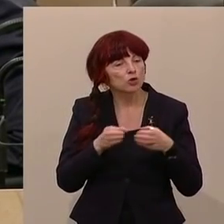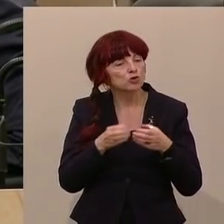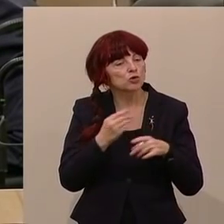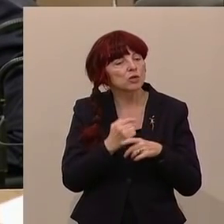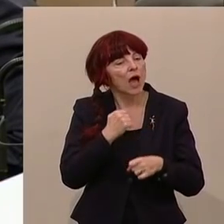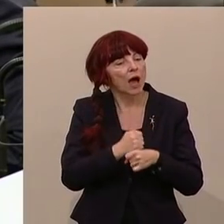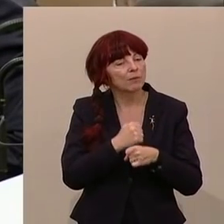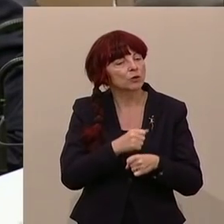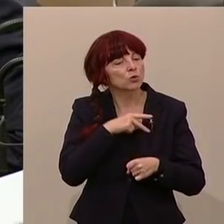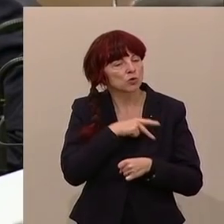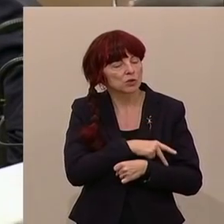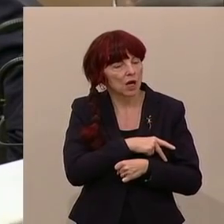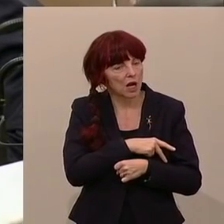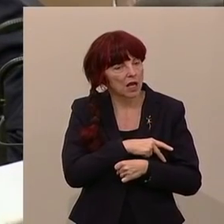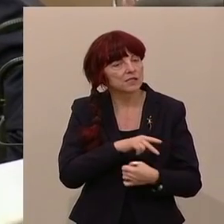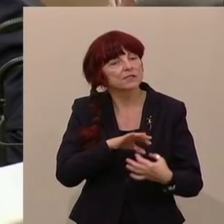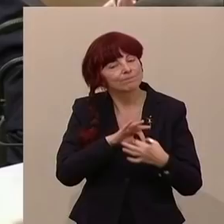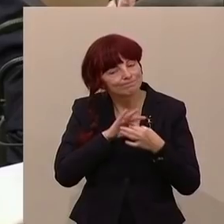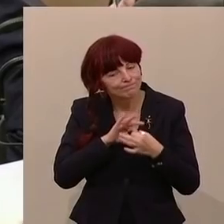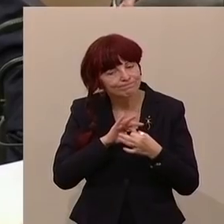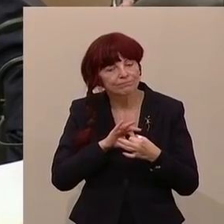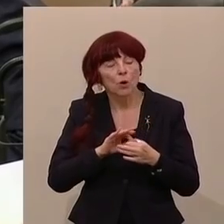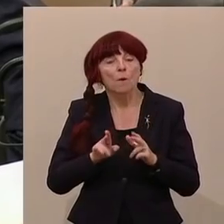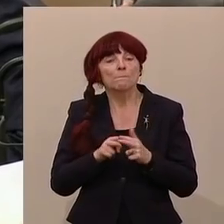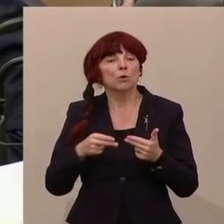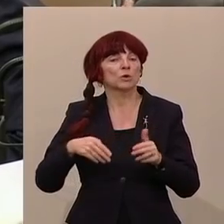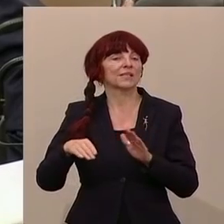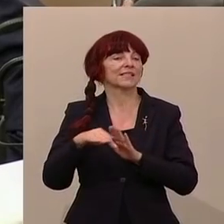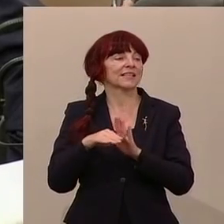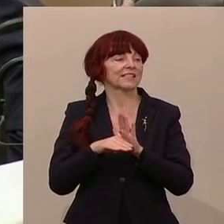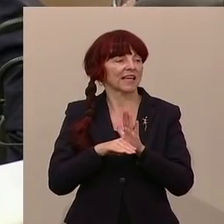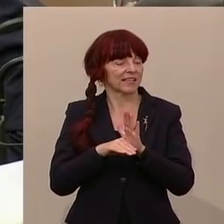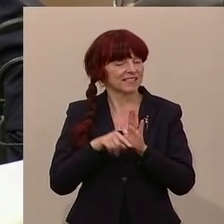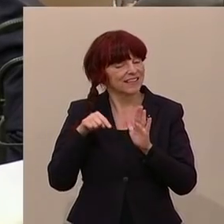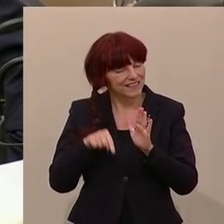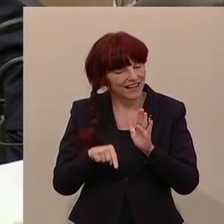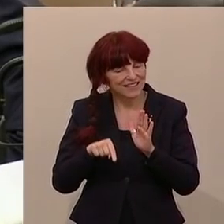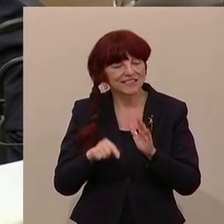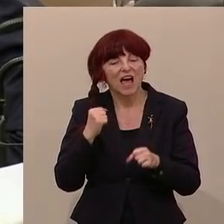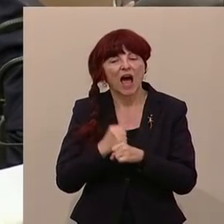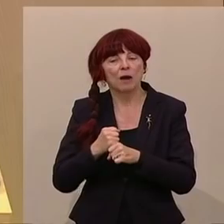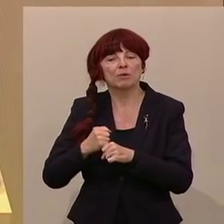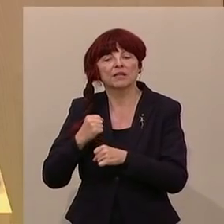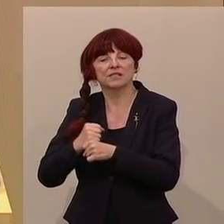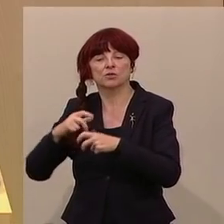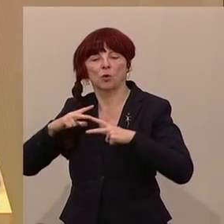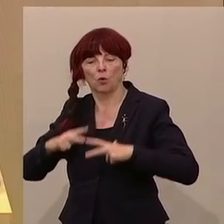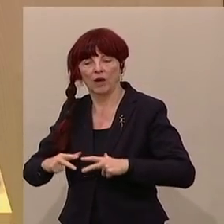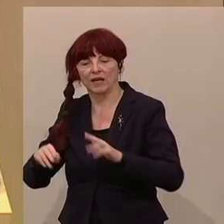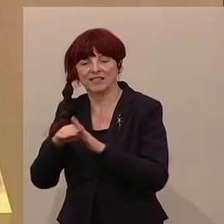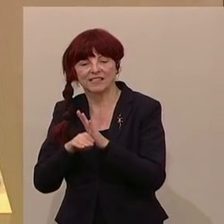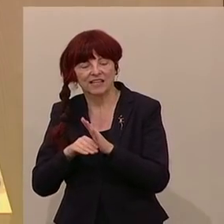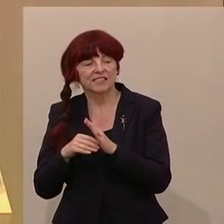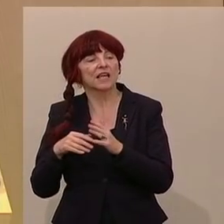und Soziales betreffend ein Bundesgesetz, mit dem das Arbeitsruhegesetz, das Backup